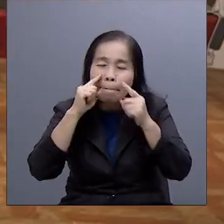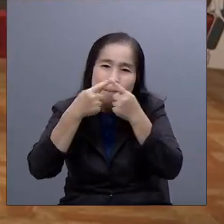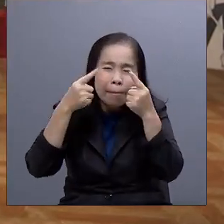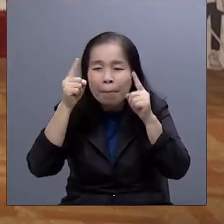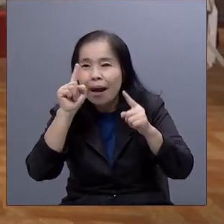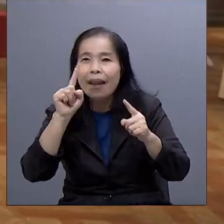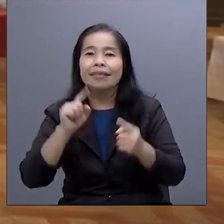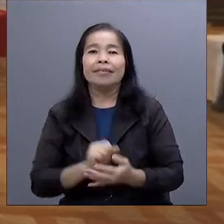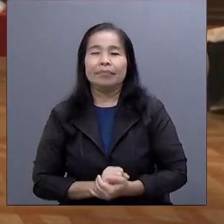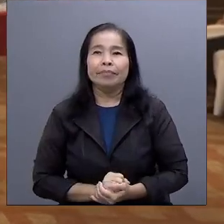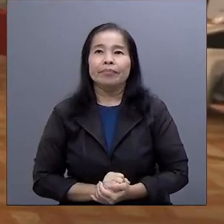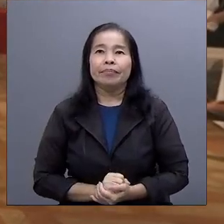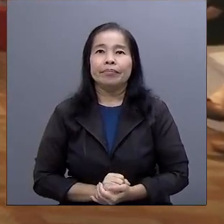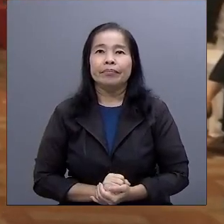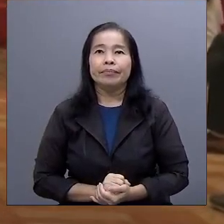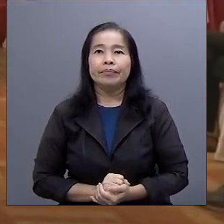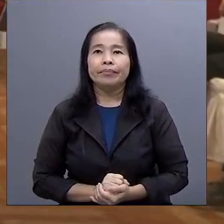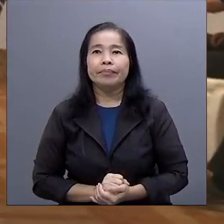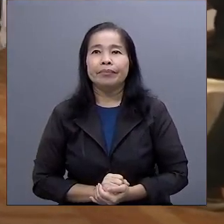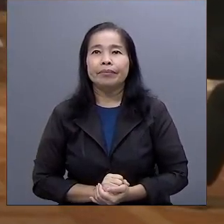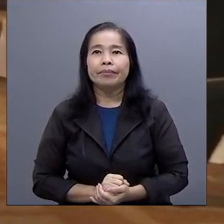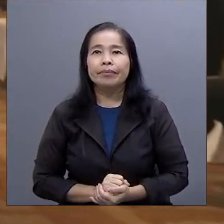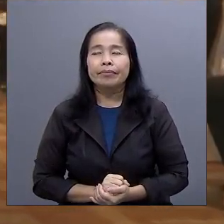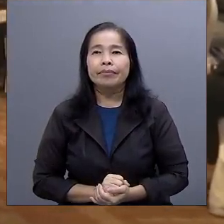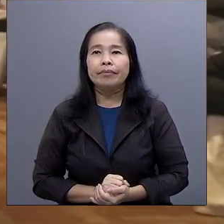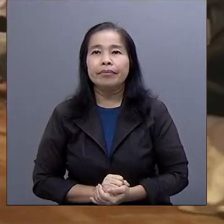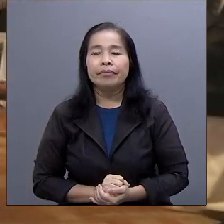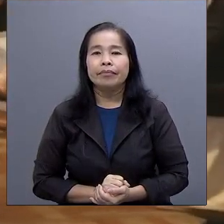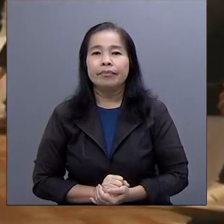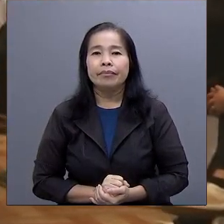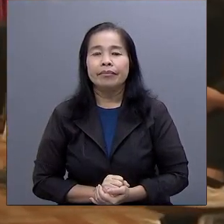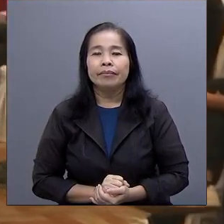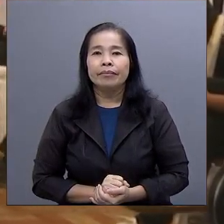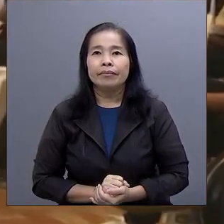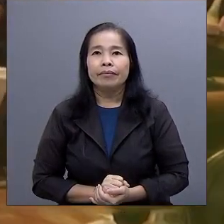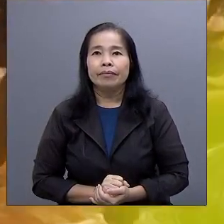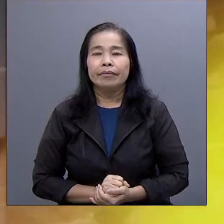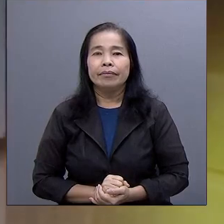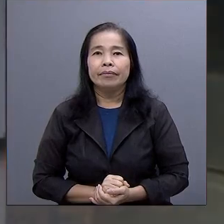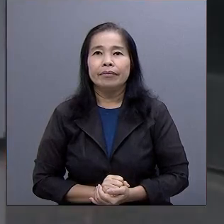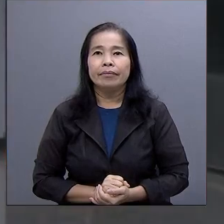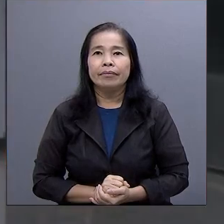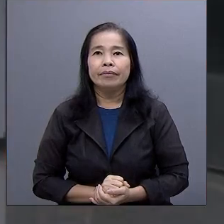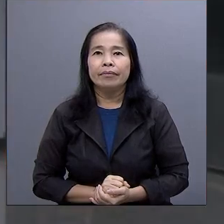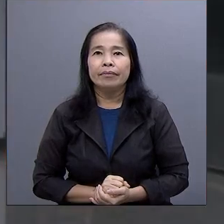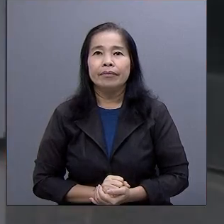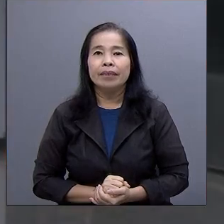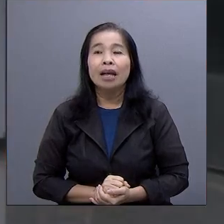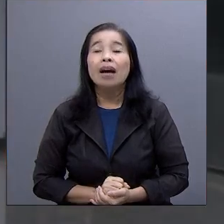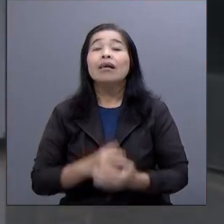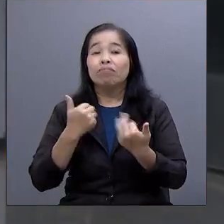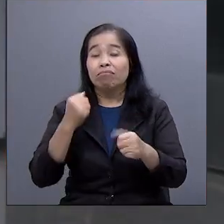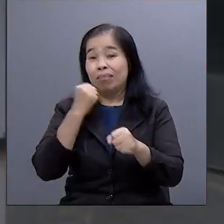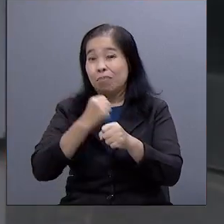ุณหม occurrence